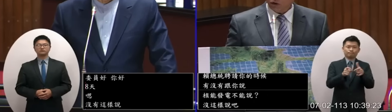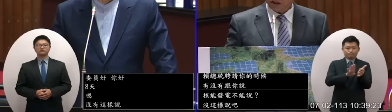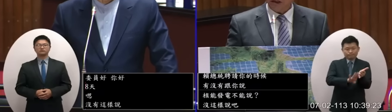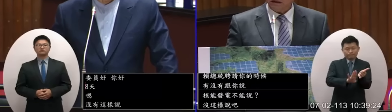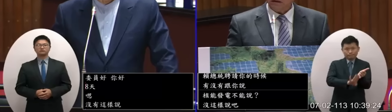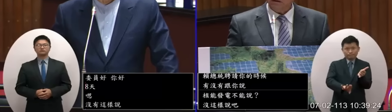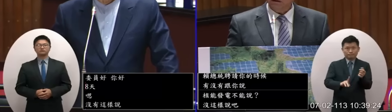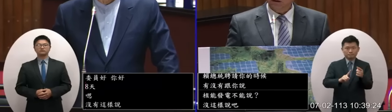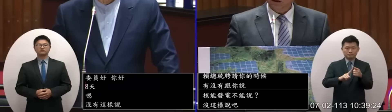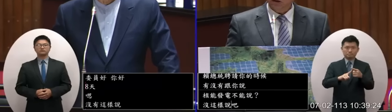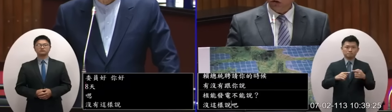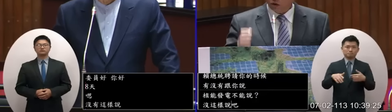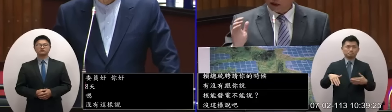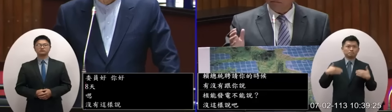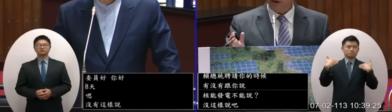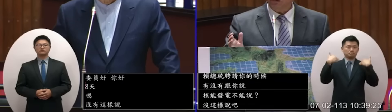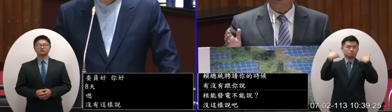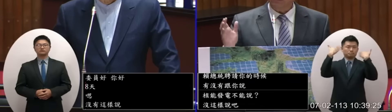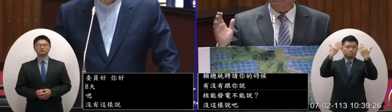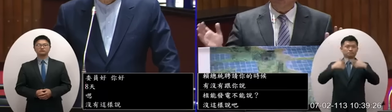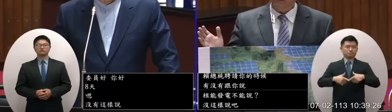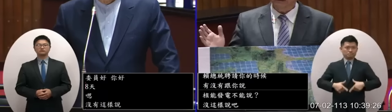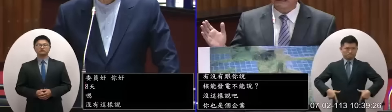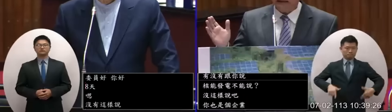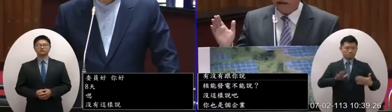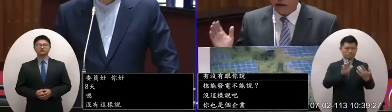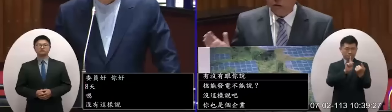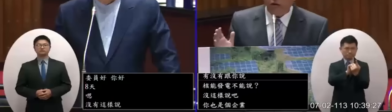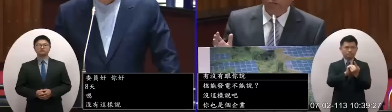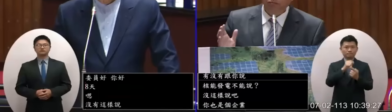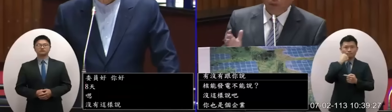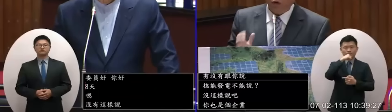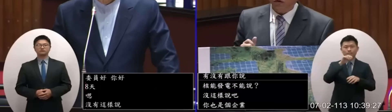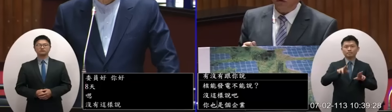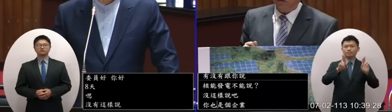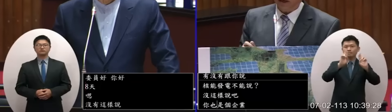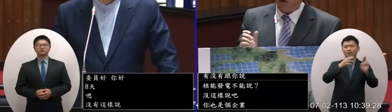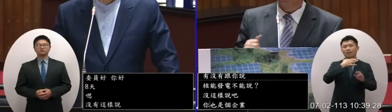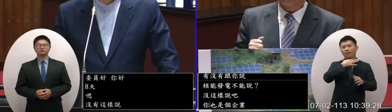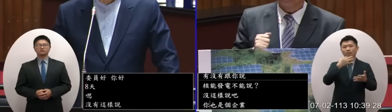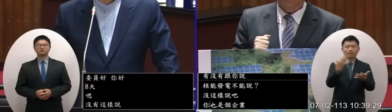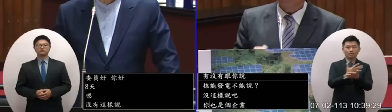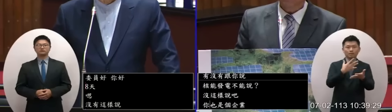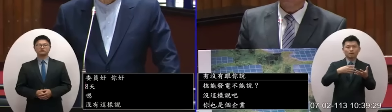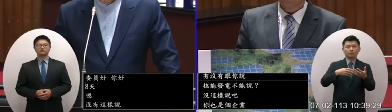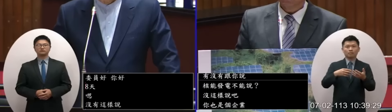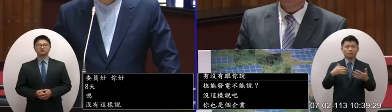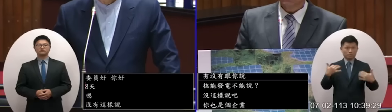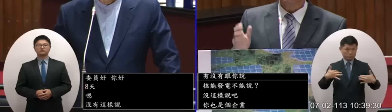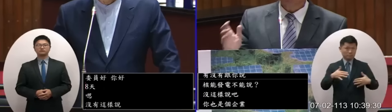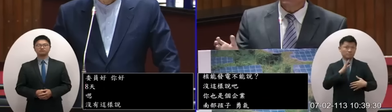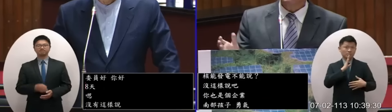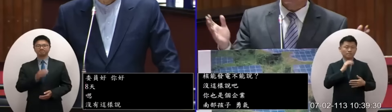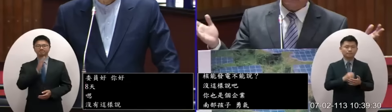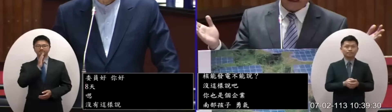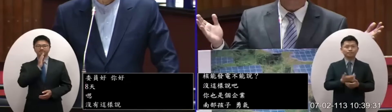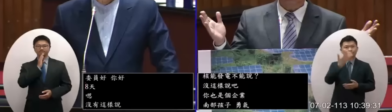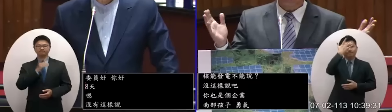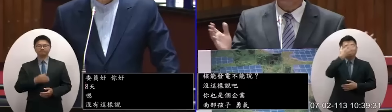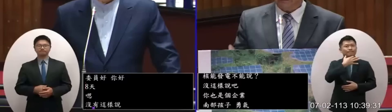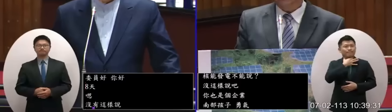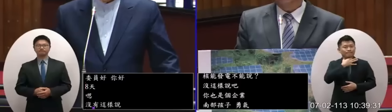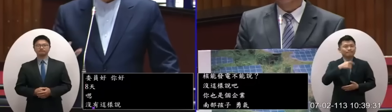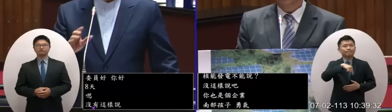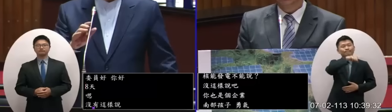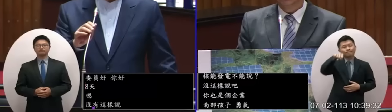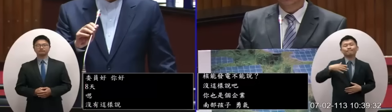迄个勇气，勇敢面对台湾现在能源布局的困境。这个困境是大家拢